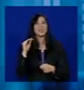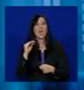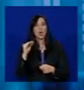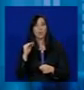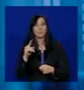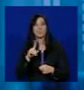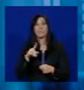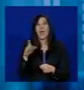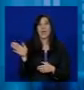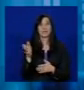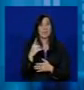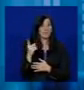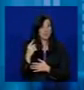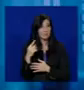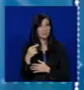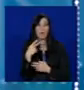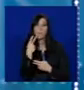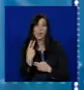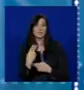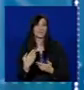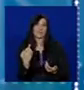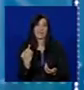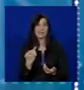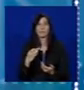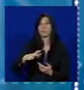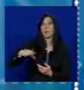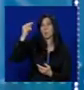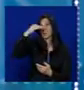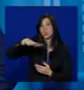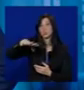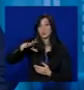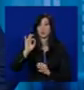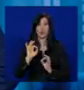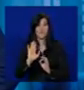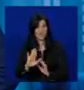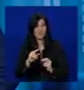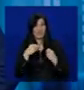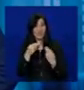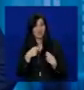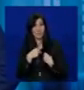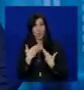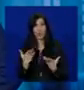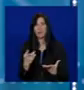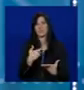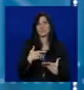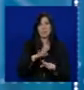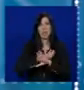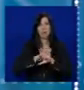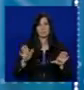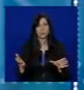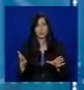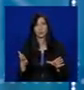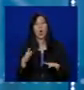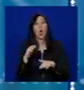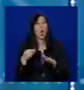показвате среден пръст на цялата българска корупция общественост. Корупция се доказва... И точно вие да давате морала, корупцията, това за мен е абсолютно корупцията е престъпление, което